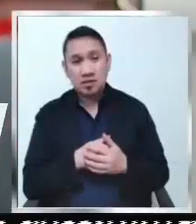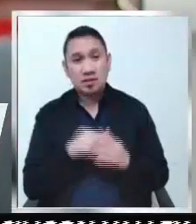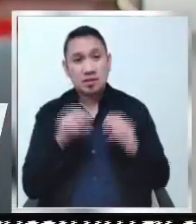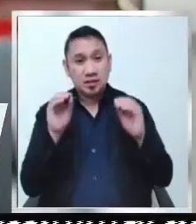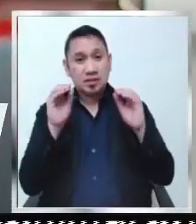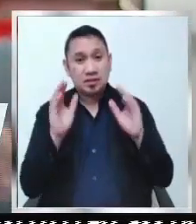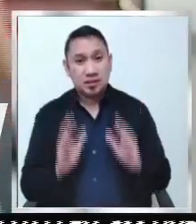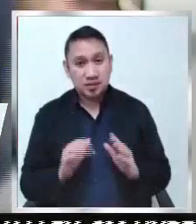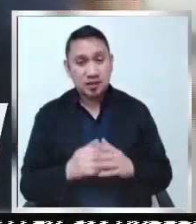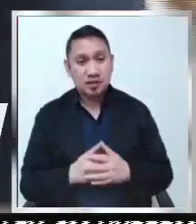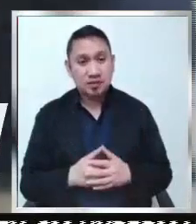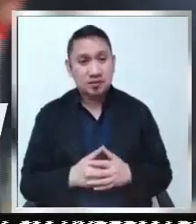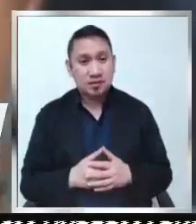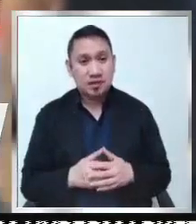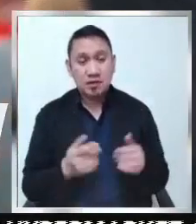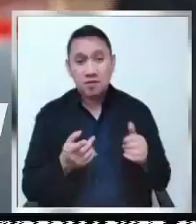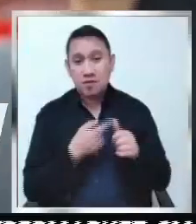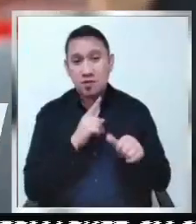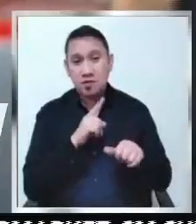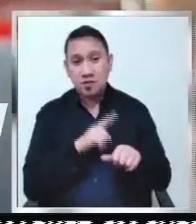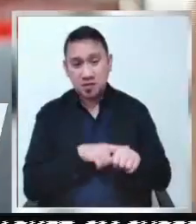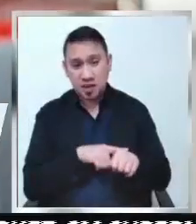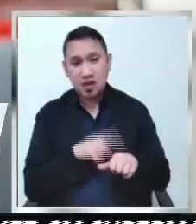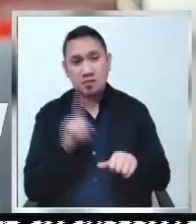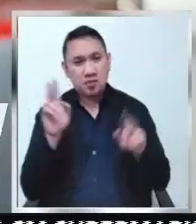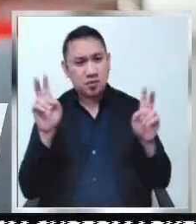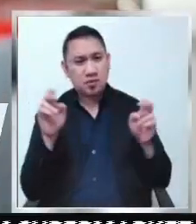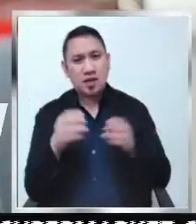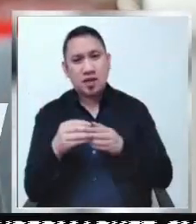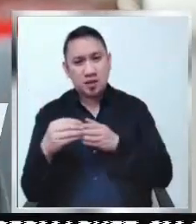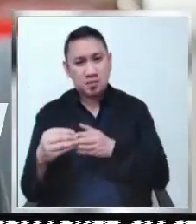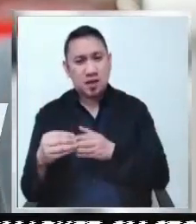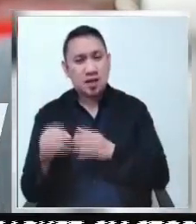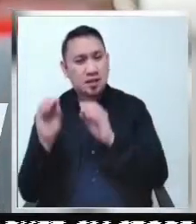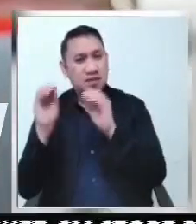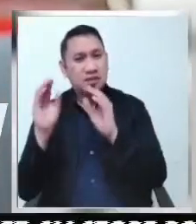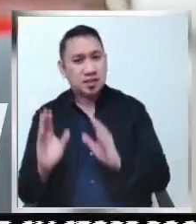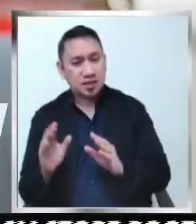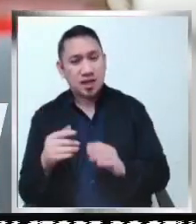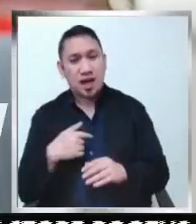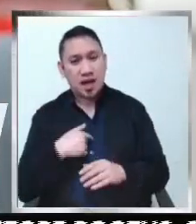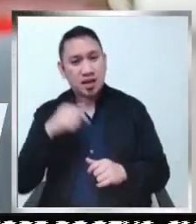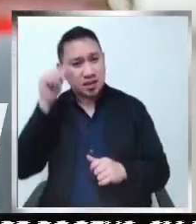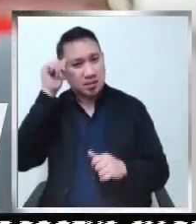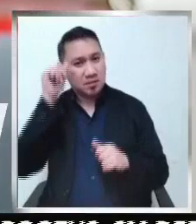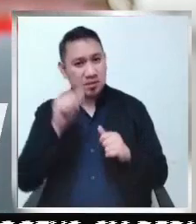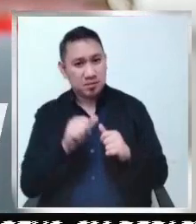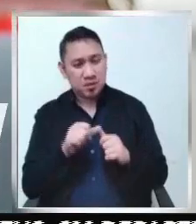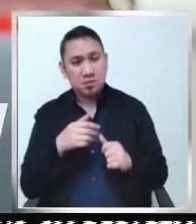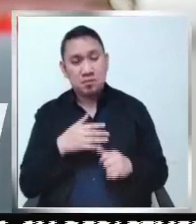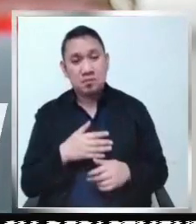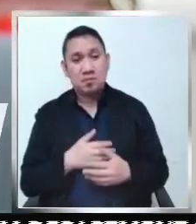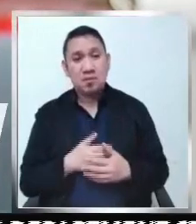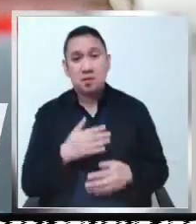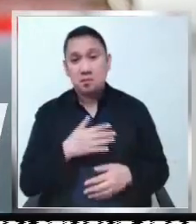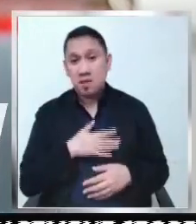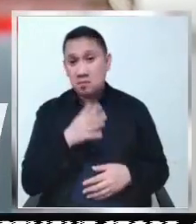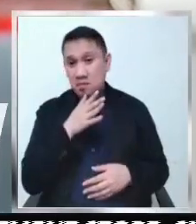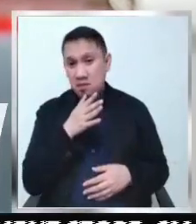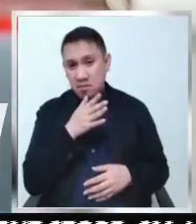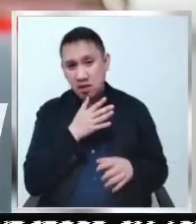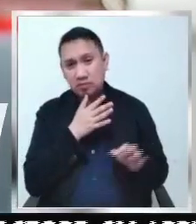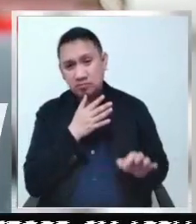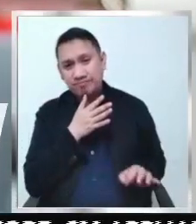I heard about Gabay Guro, I remembered yung contribution ng mother ko. And